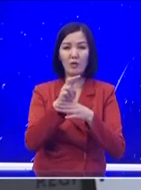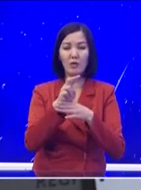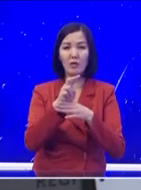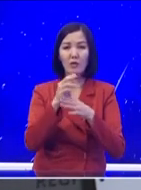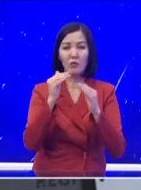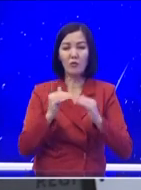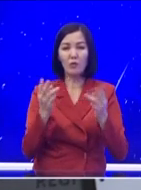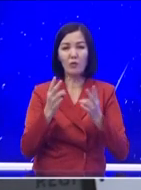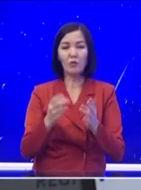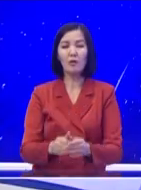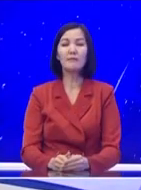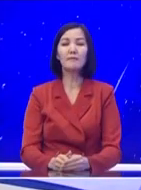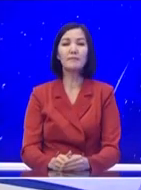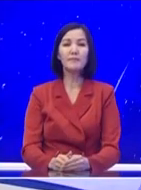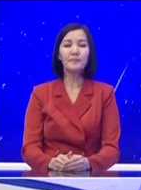дұрыс.